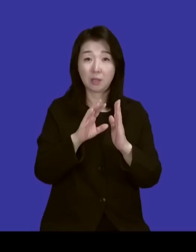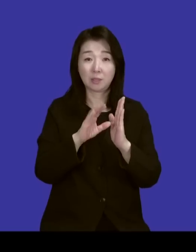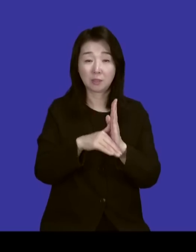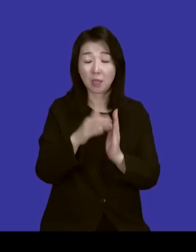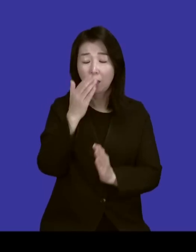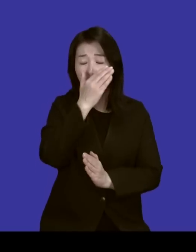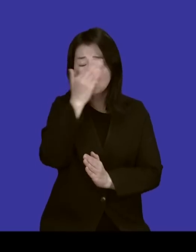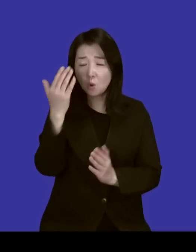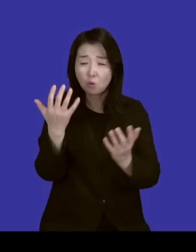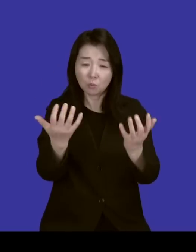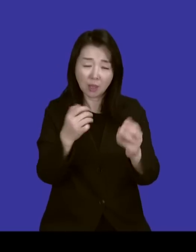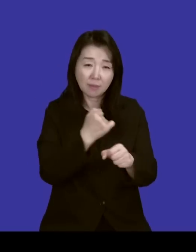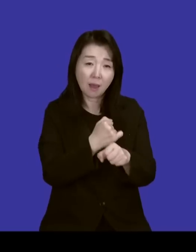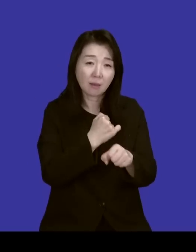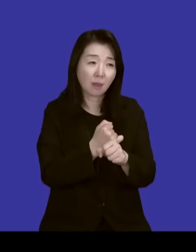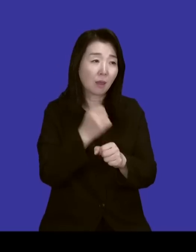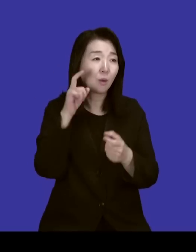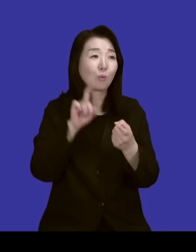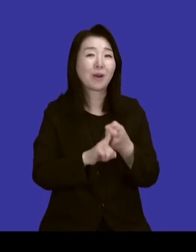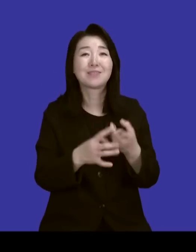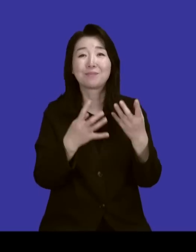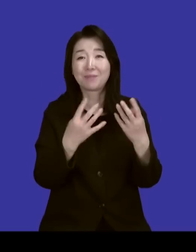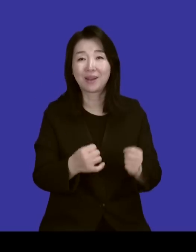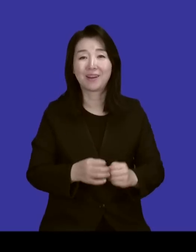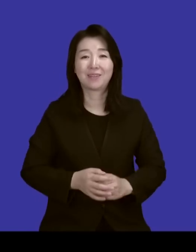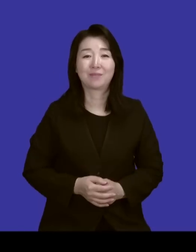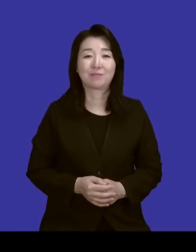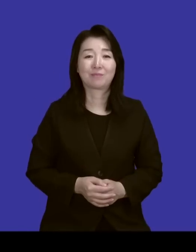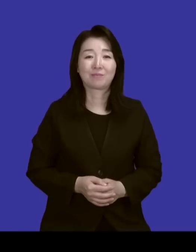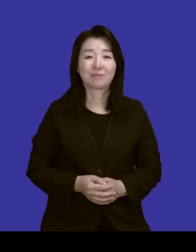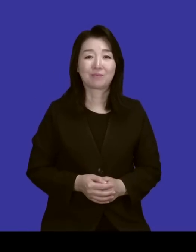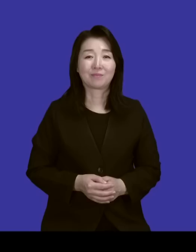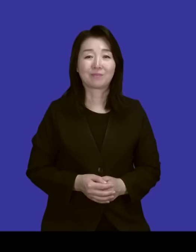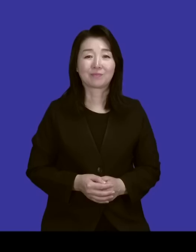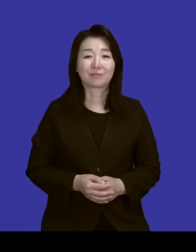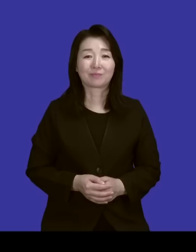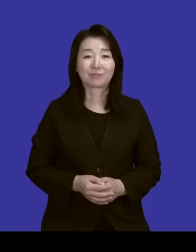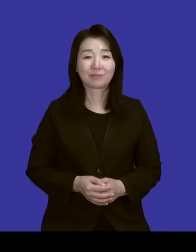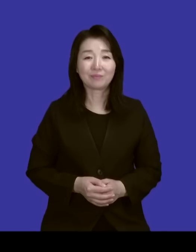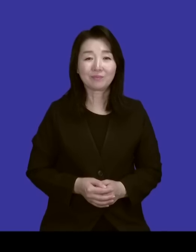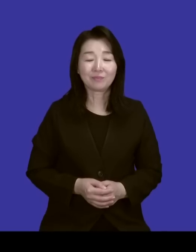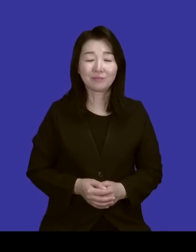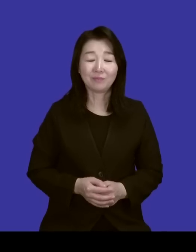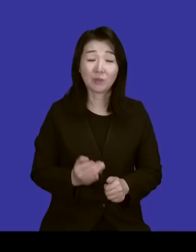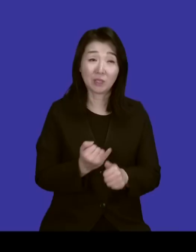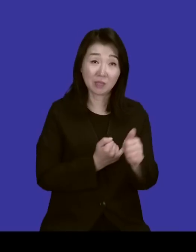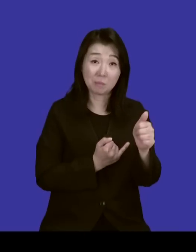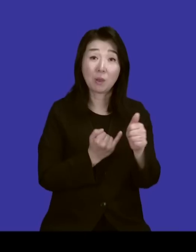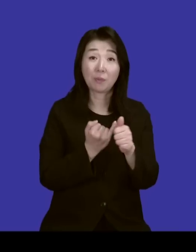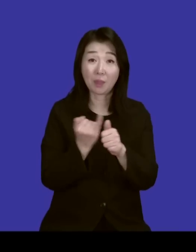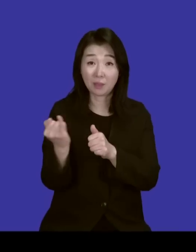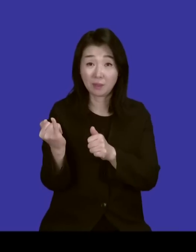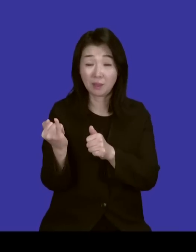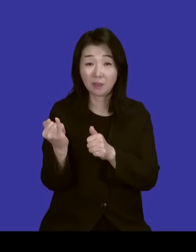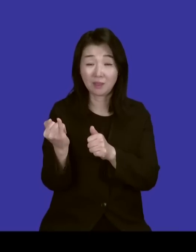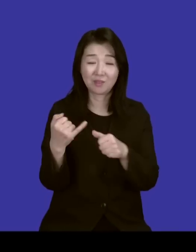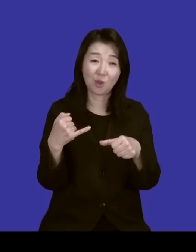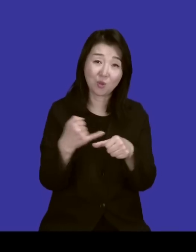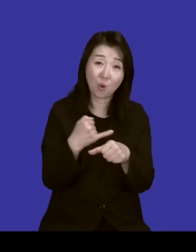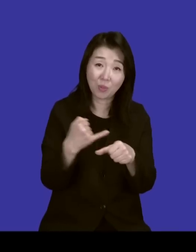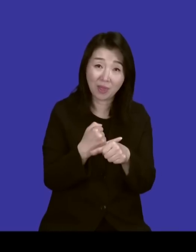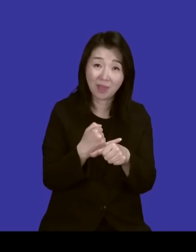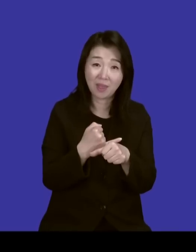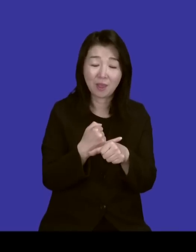대상으로 이렇게 하다 보니까 너무 관심이 많은 거예요. 뭐 남편, 아내, 또 연애,